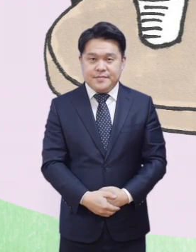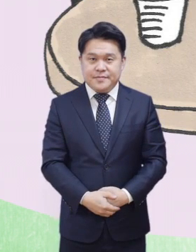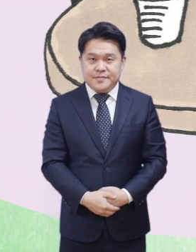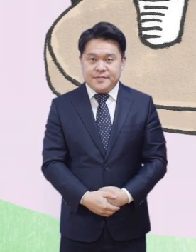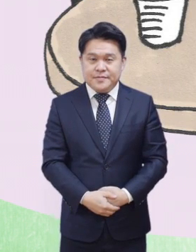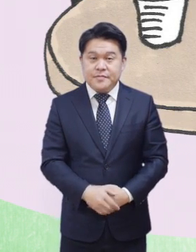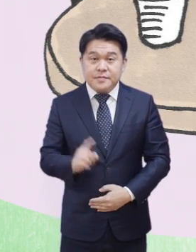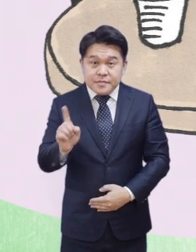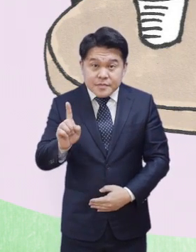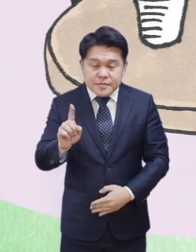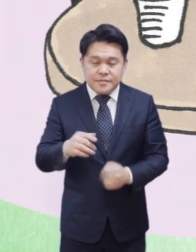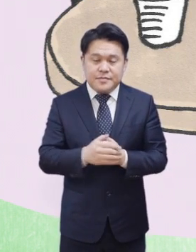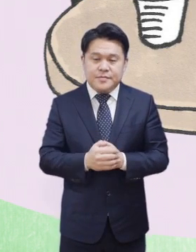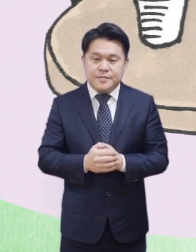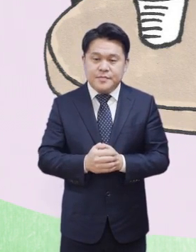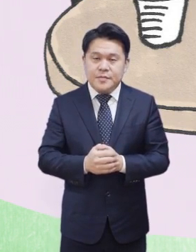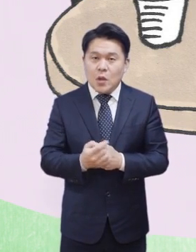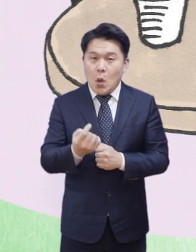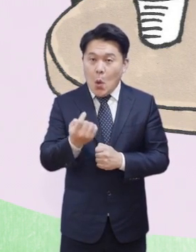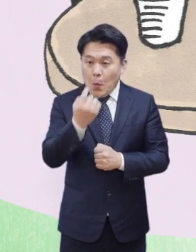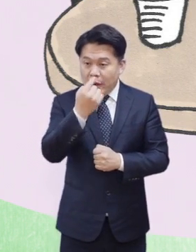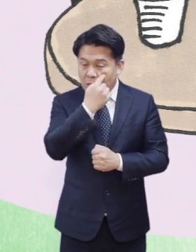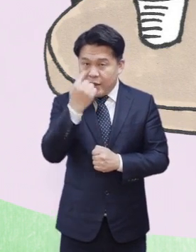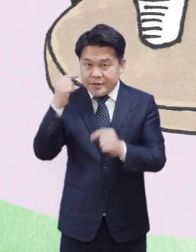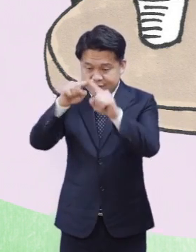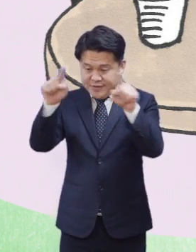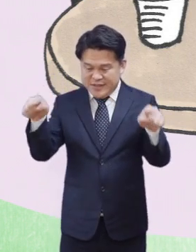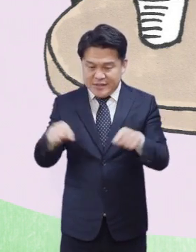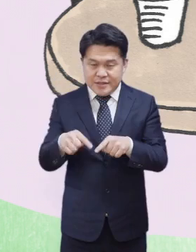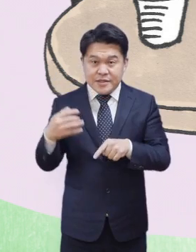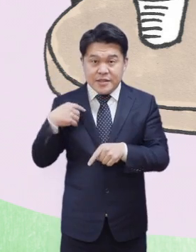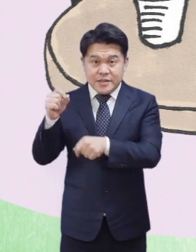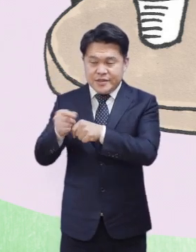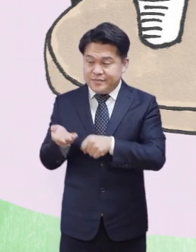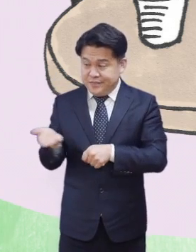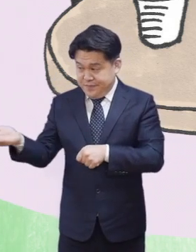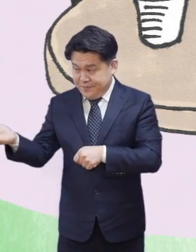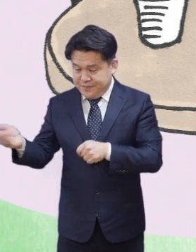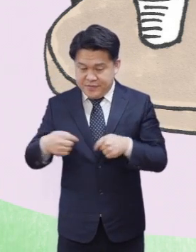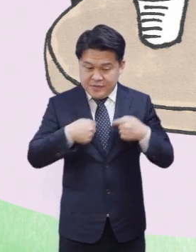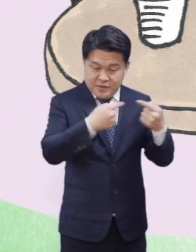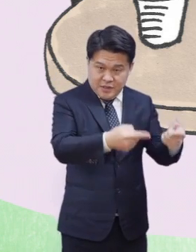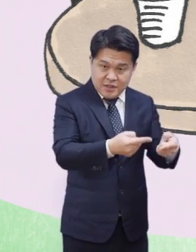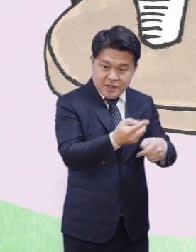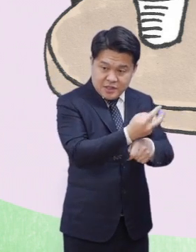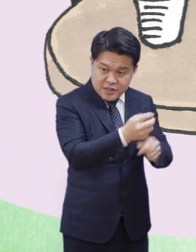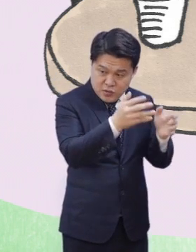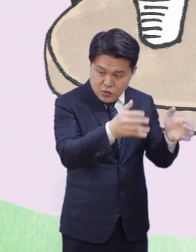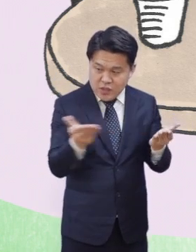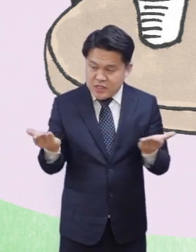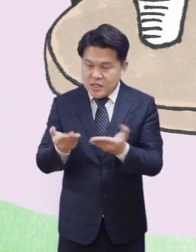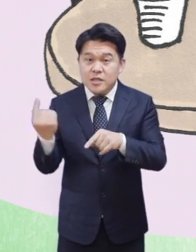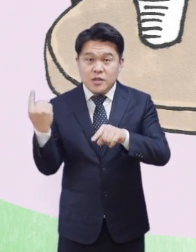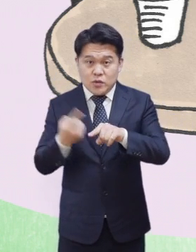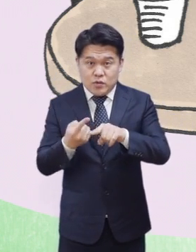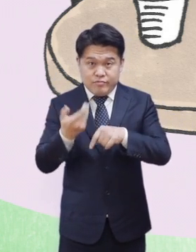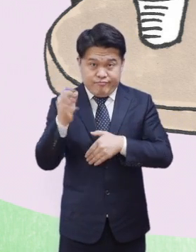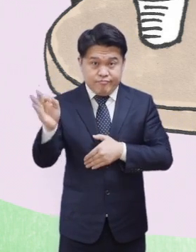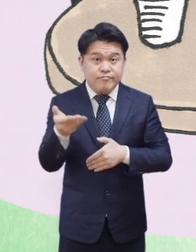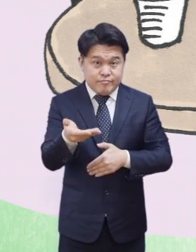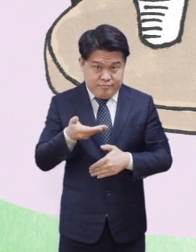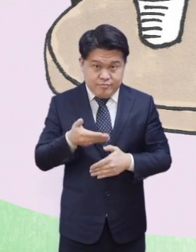있습니다. 이 경우에는 교육 확인서를 담당 직원에게 내면 참여한 시간 동안 일을 한